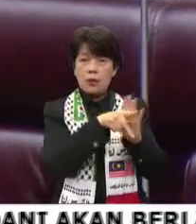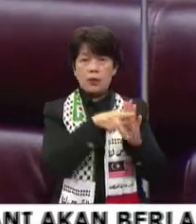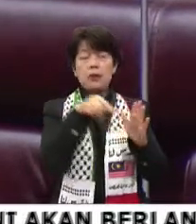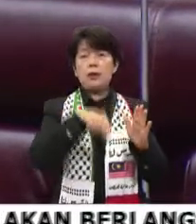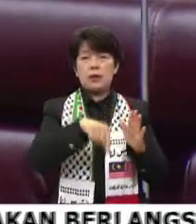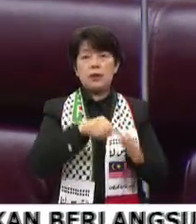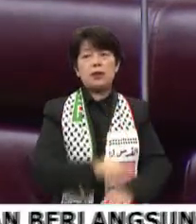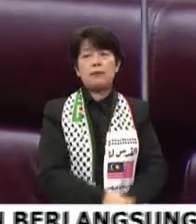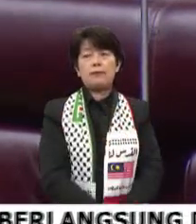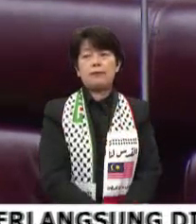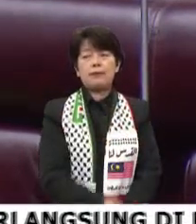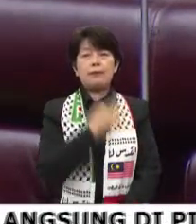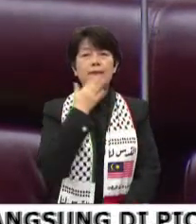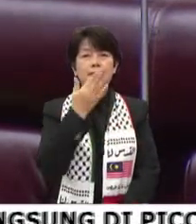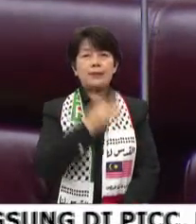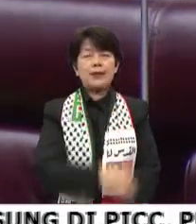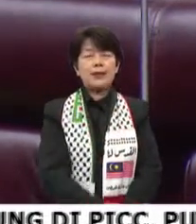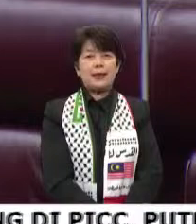terima